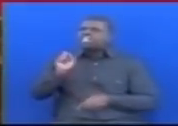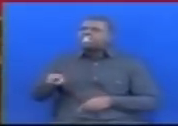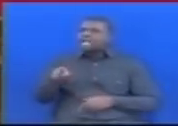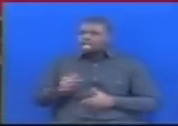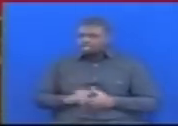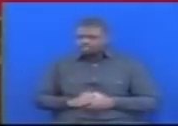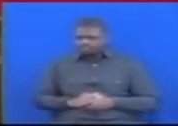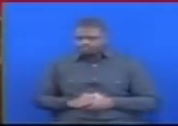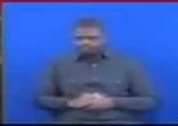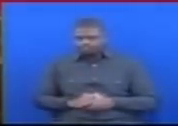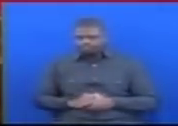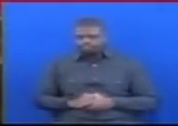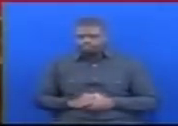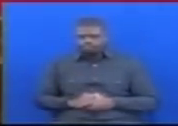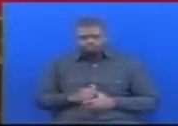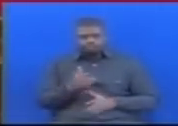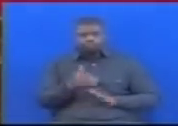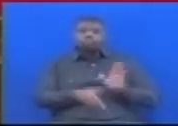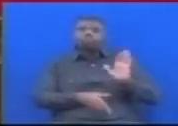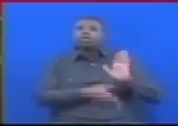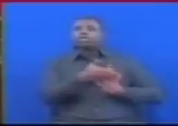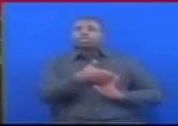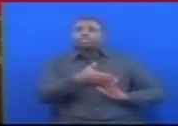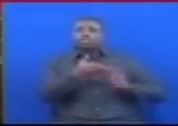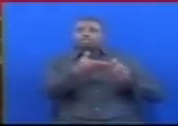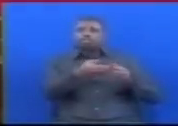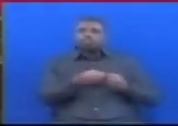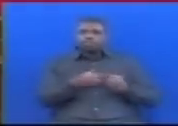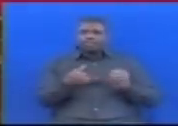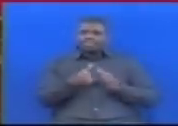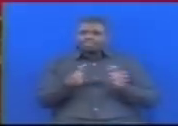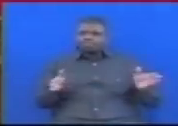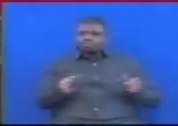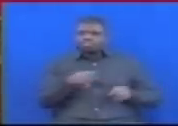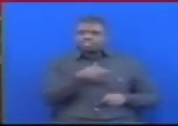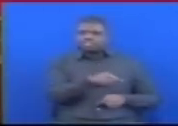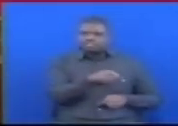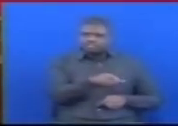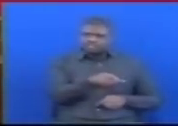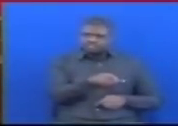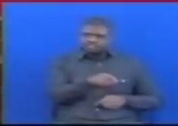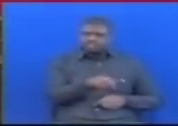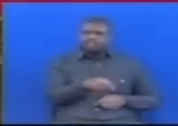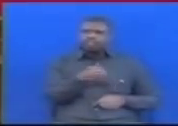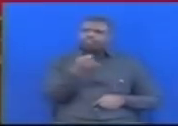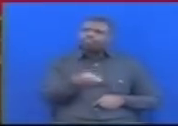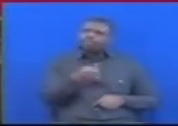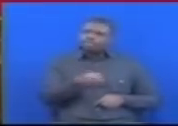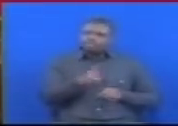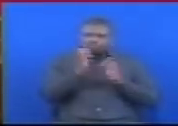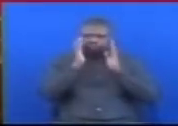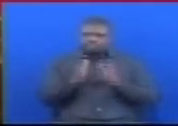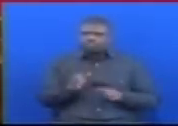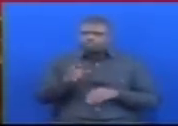Mheshimiwa Spika, kwanza nichukue fursa hii kumpongeza kwa dhati ya moyo wangu Mheshimiwa Rita